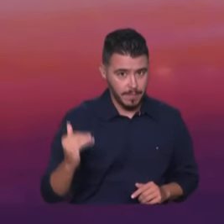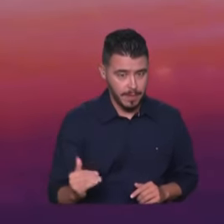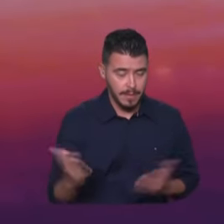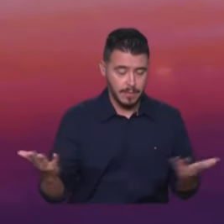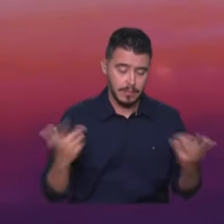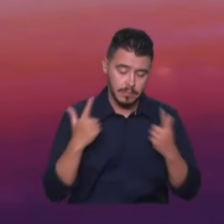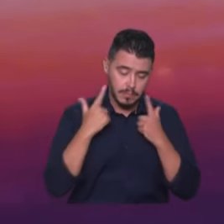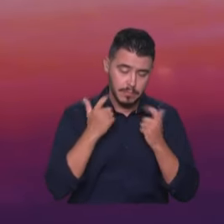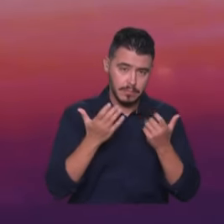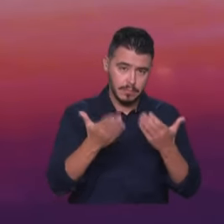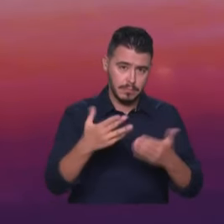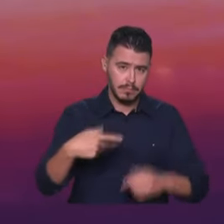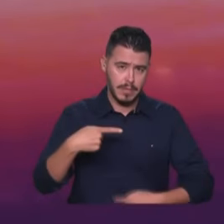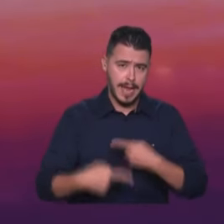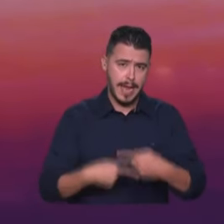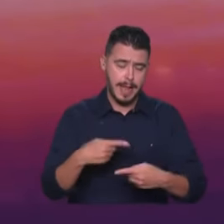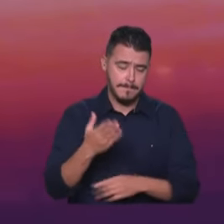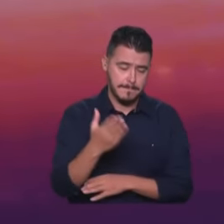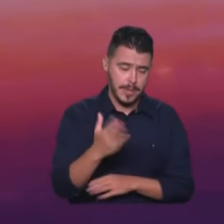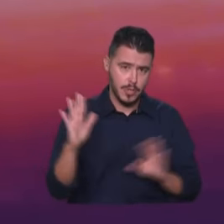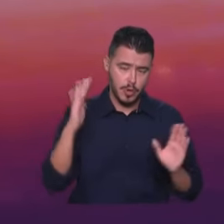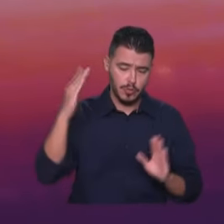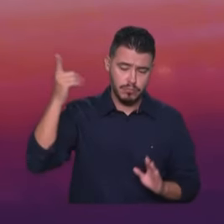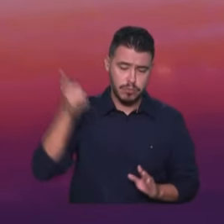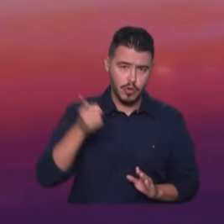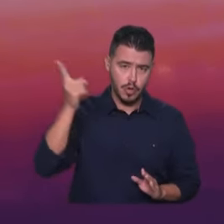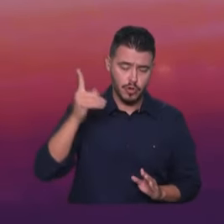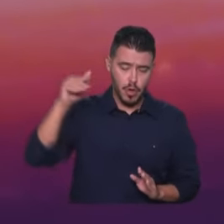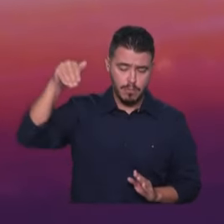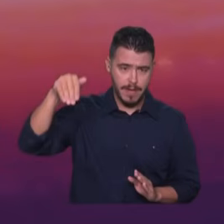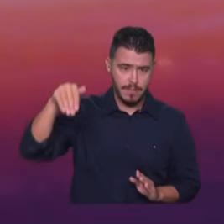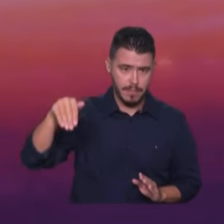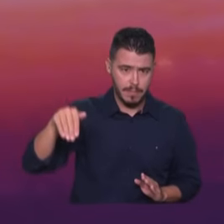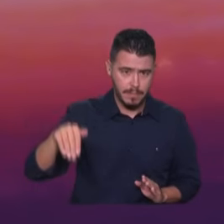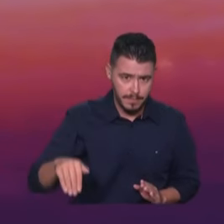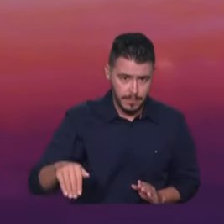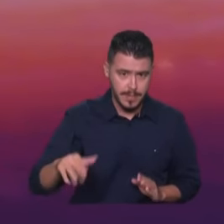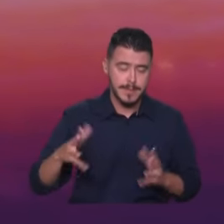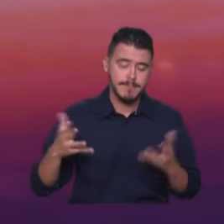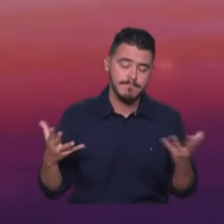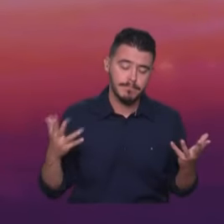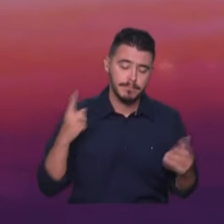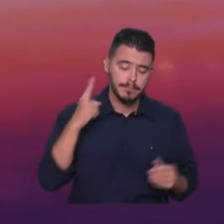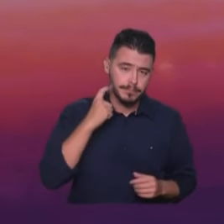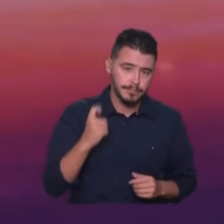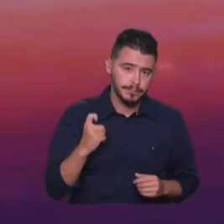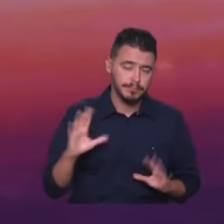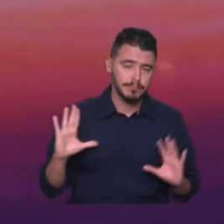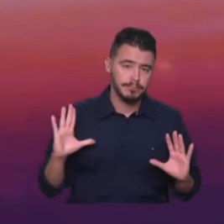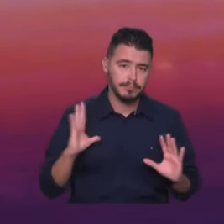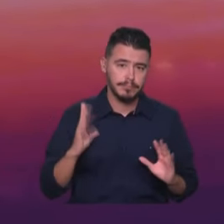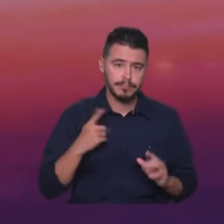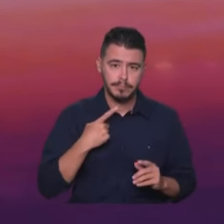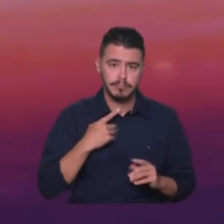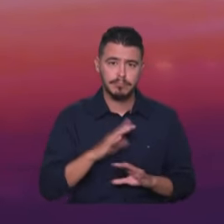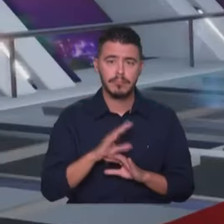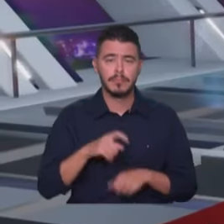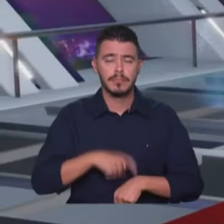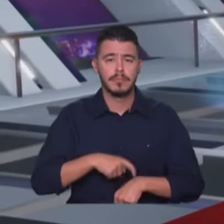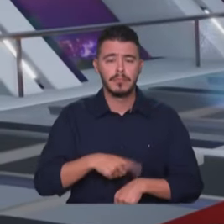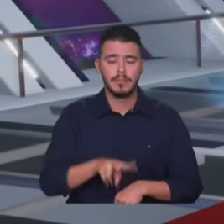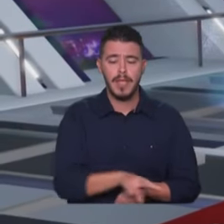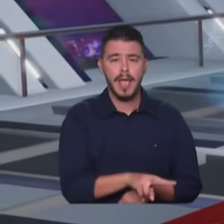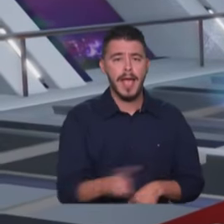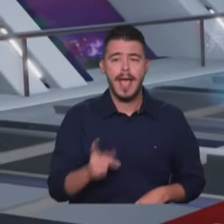έμπειρος και στο ρεπορτάζ, ότι είναι μια εύλογη, εύλογη διαφορά. Αυτό που δεν είναι εύλογο, που δεν είναι αναμενόμενο, είναι να έχει φθορά από τη θέση της